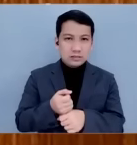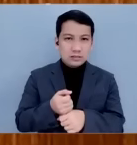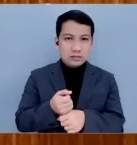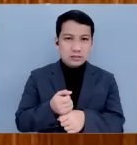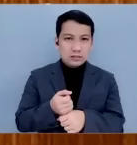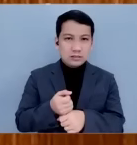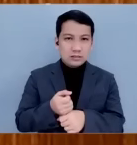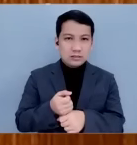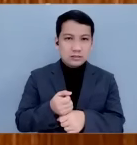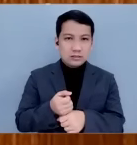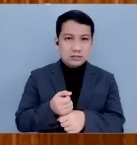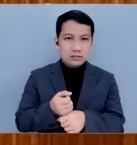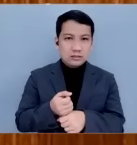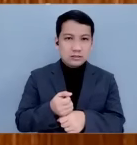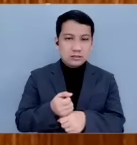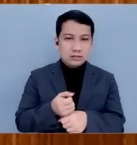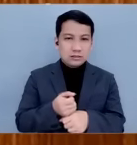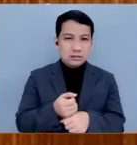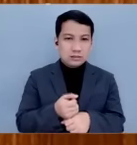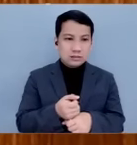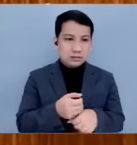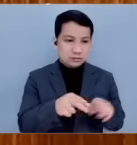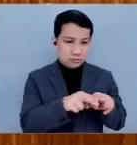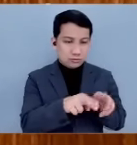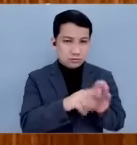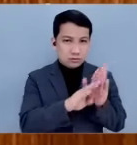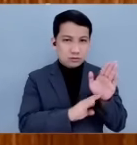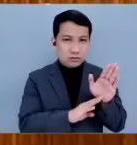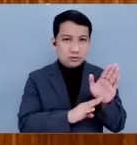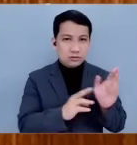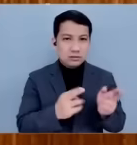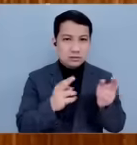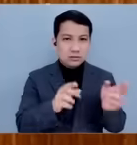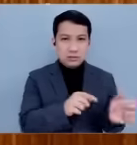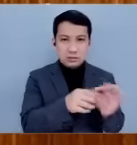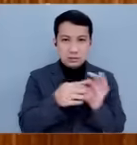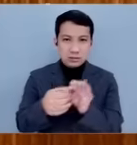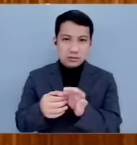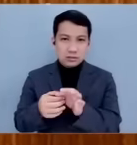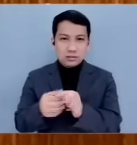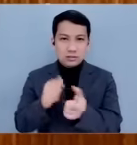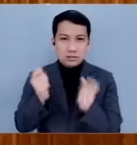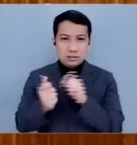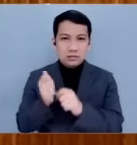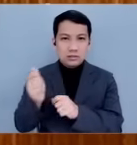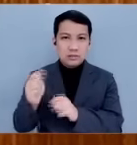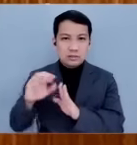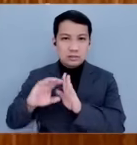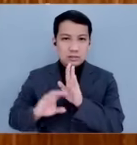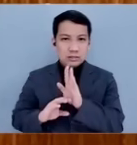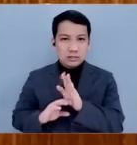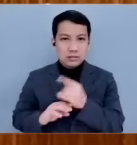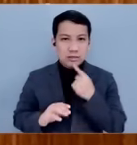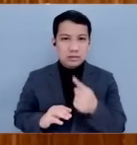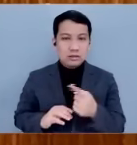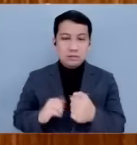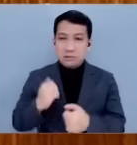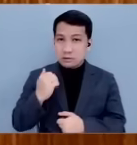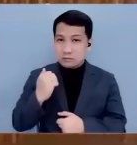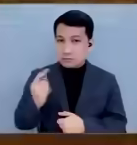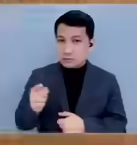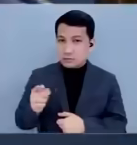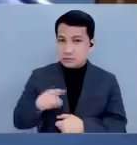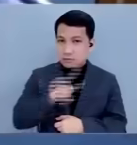yung pangkaraniwan na bill tsaka resolution doon sa amyenda, doon sa constitution, yung pa lang ay questionable